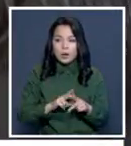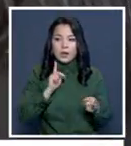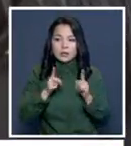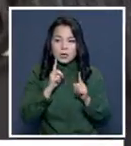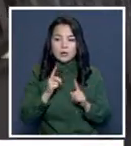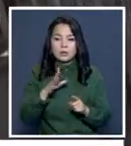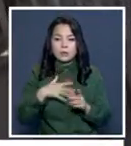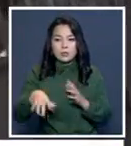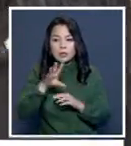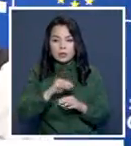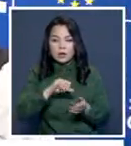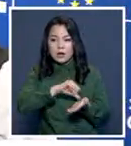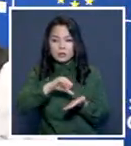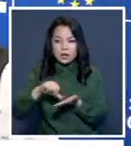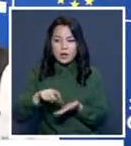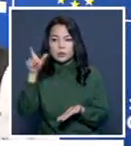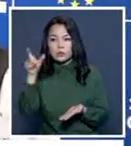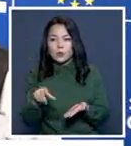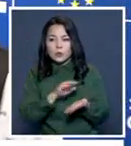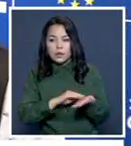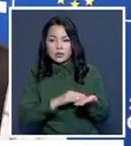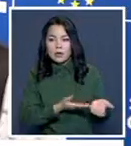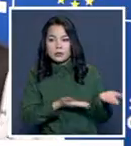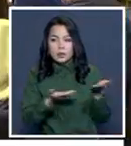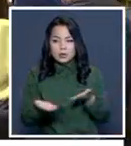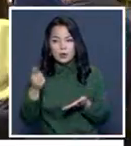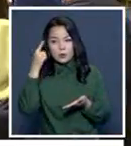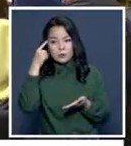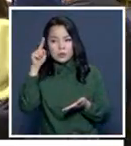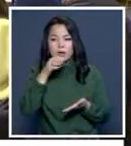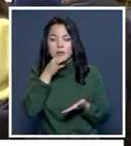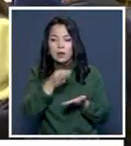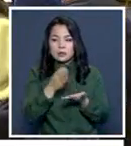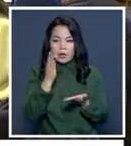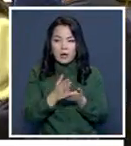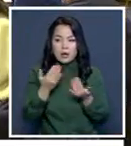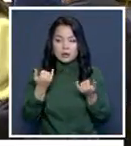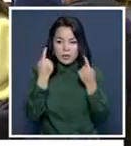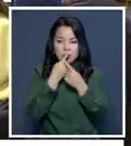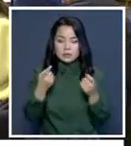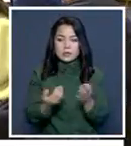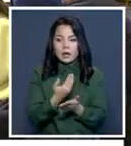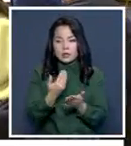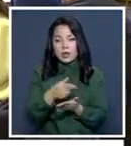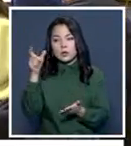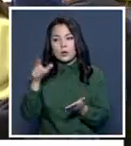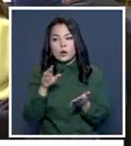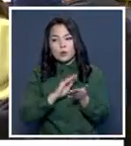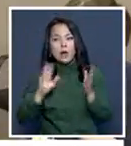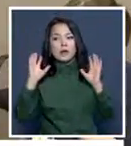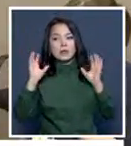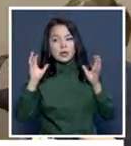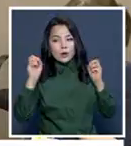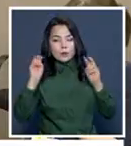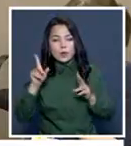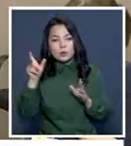жиындарға журналистерді қатыстыру өте дұрыс ойластырылған деп ойлаймын. Ақпараттық агенттік, газет, телерадио журналистері